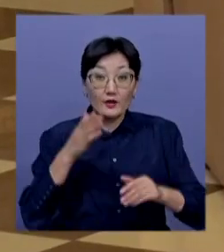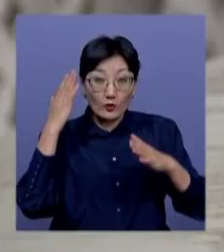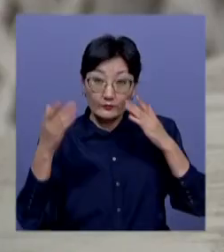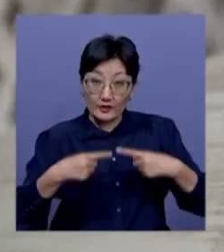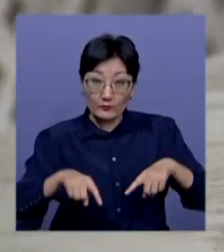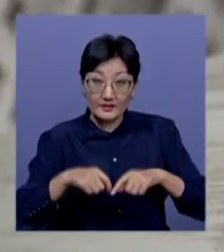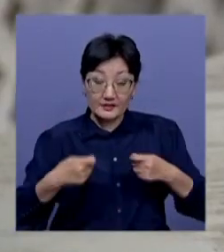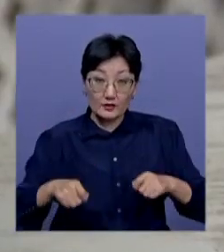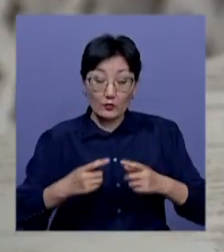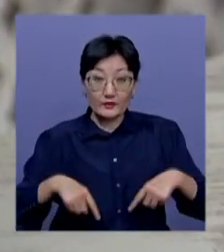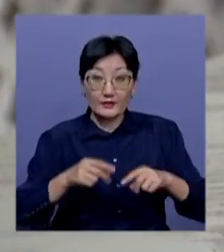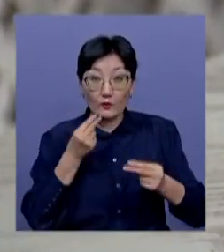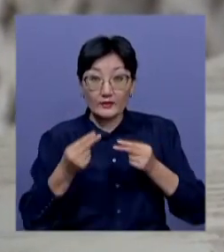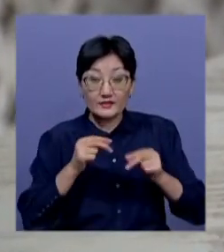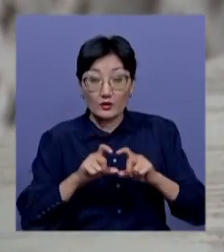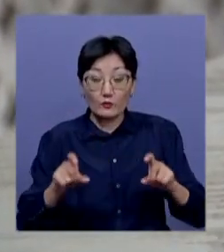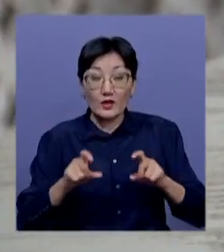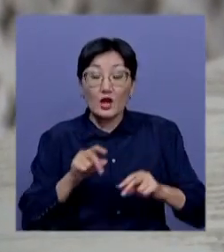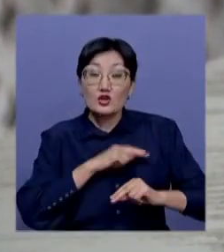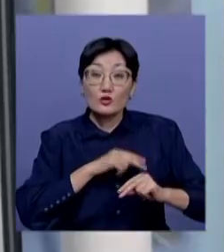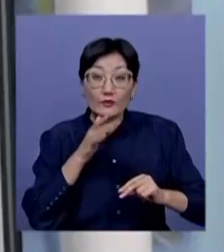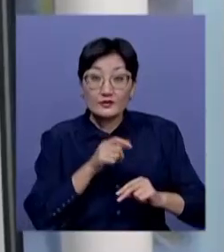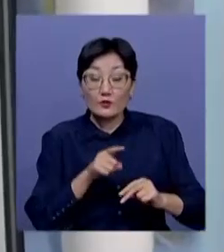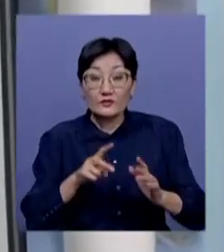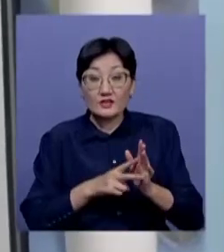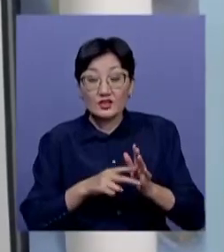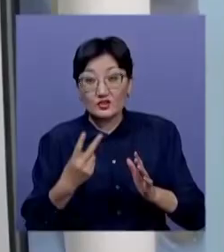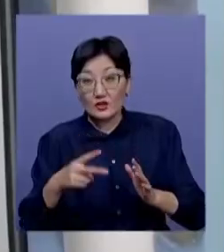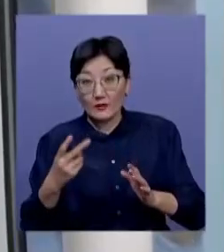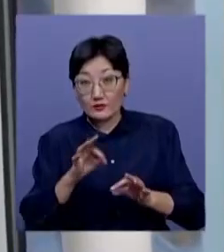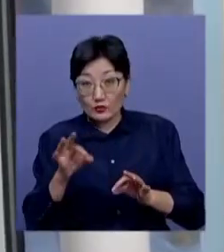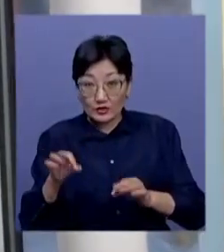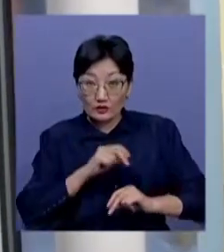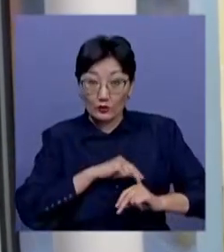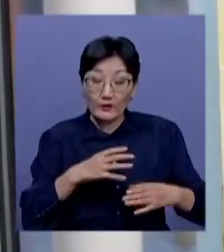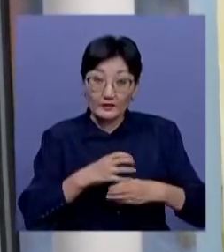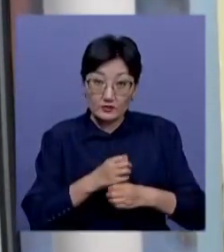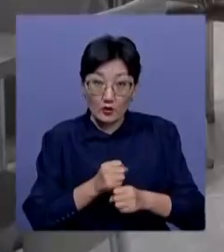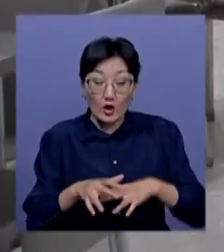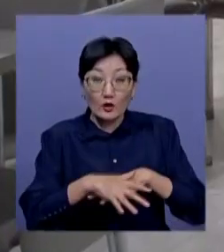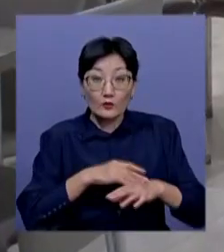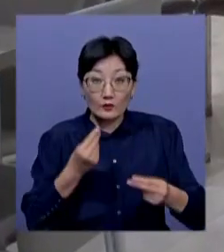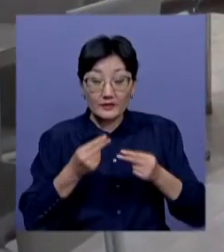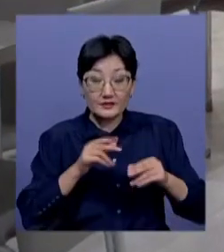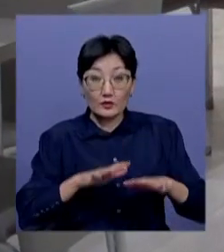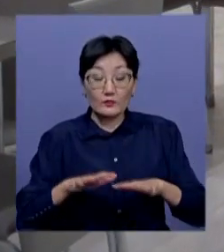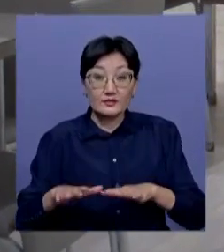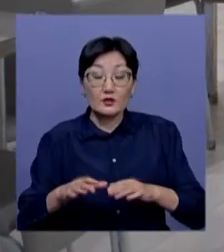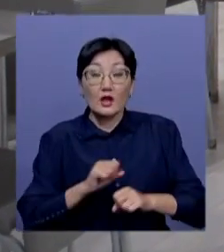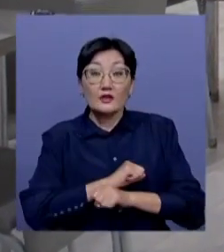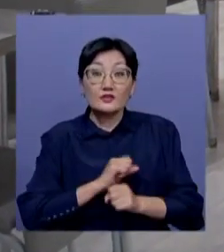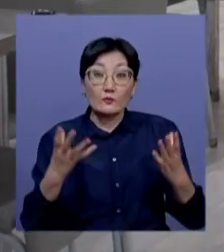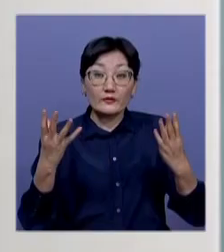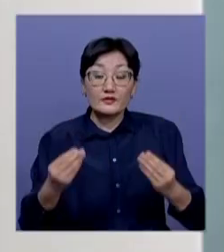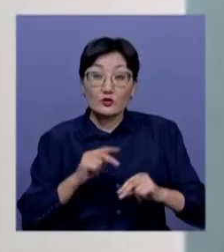сауда орталықтары мен азық-түлік дүкендерінің жұмыс уақыттары сағат 7-ден 22:00-ге дейін қысқарады. Ал қоғамдық тамақтану орындары демалыс